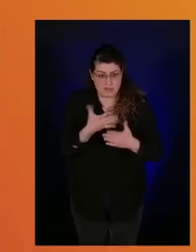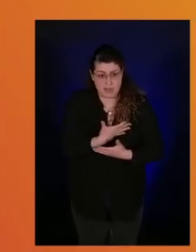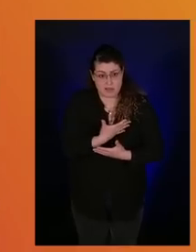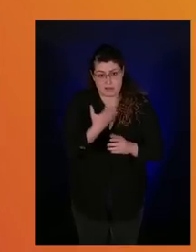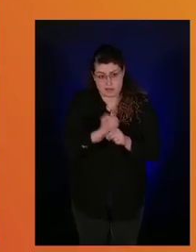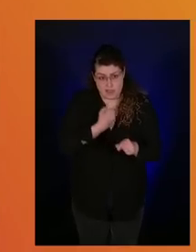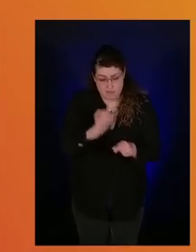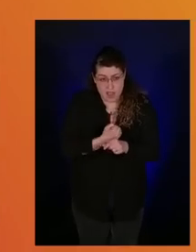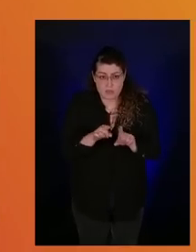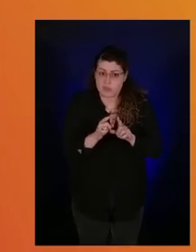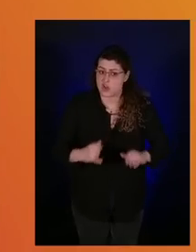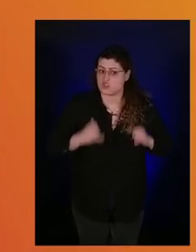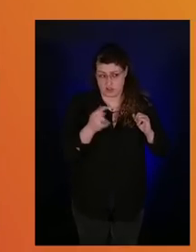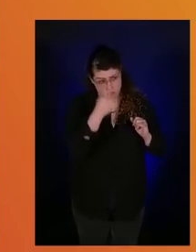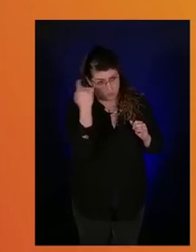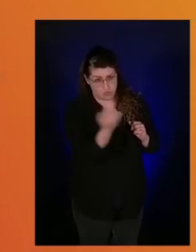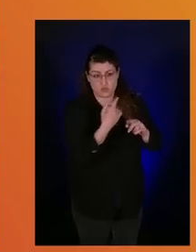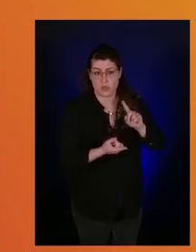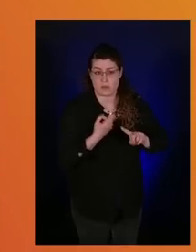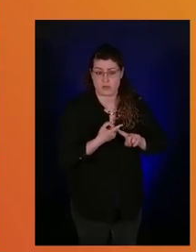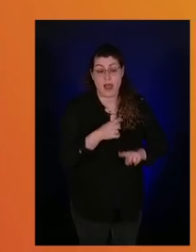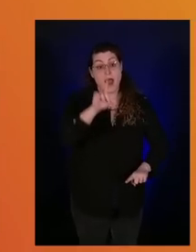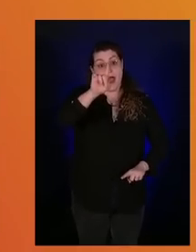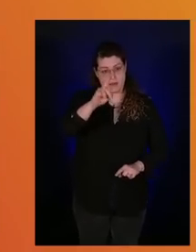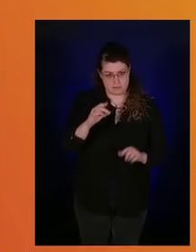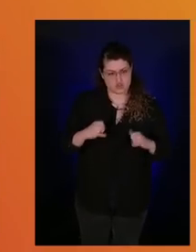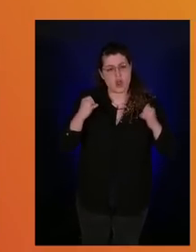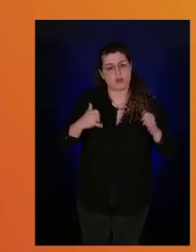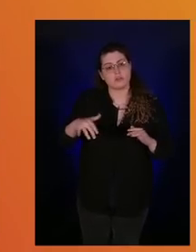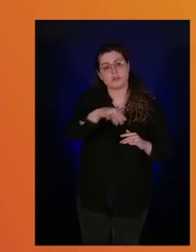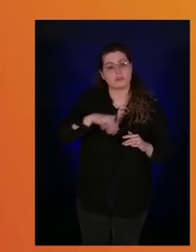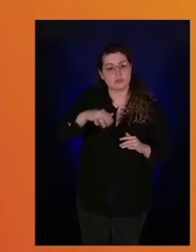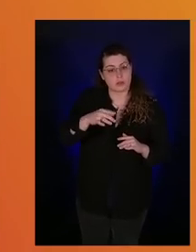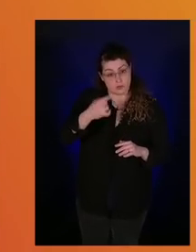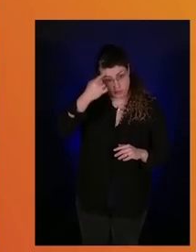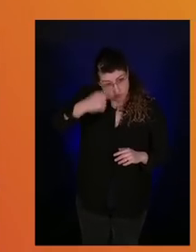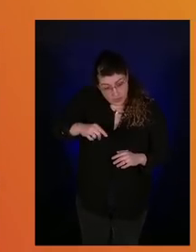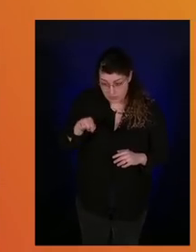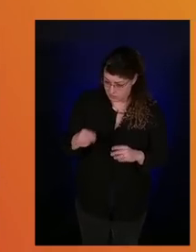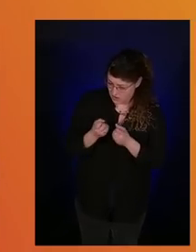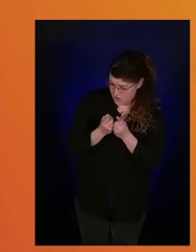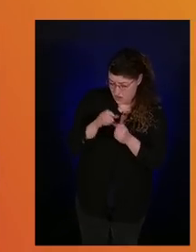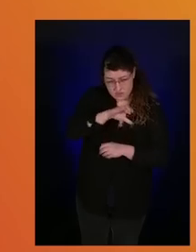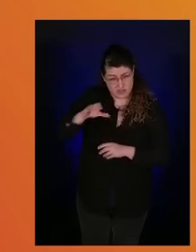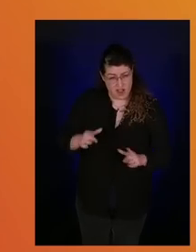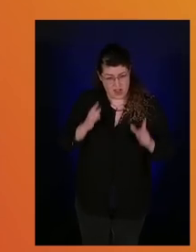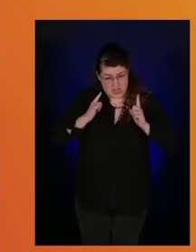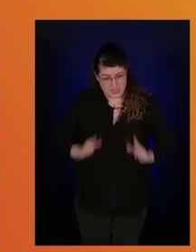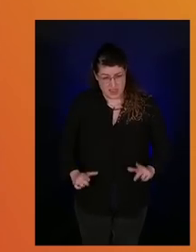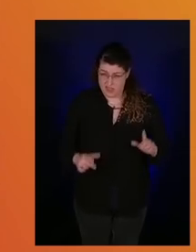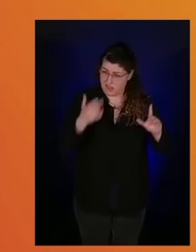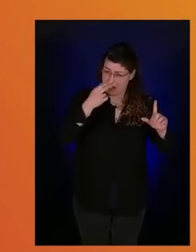jeunes. Et en parlant de jeunes, aujourd'hui nous avons appris que des centaines de lycées étaient bloqués en